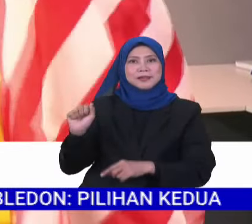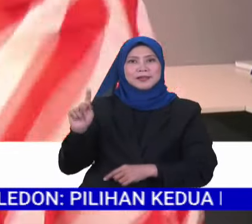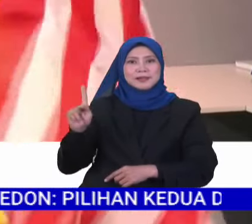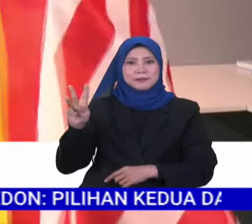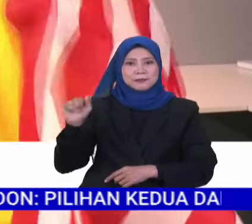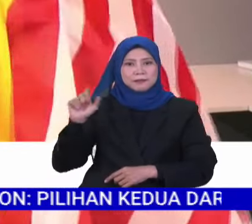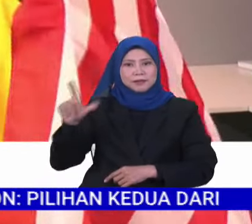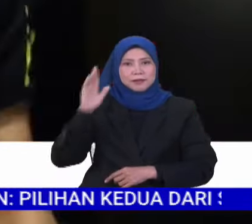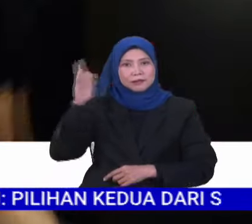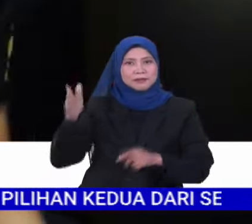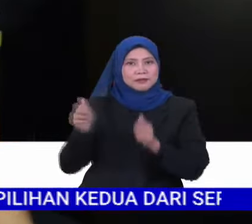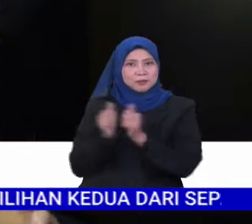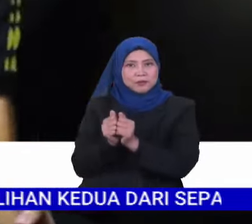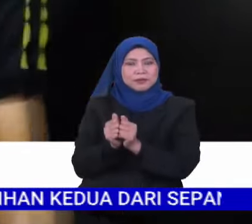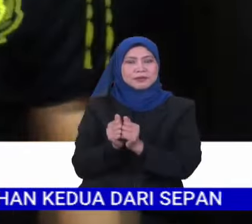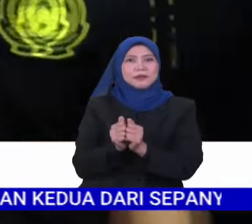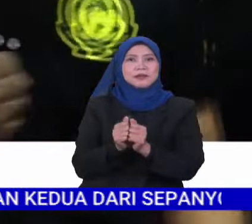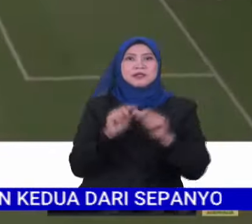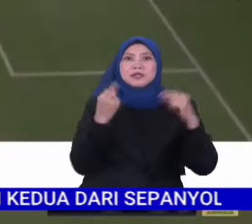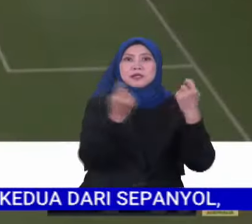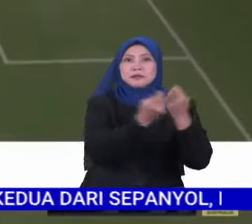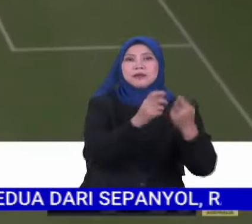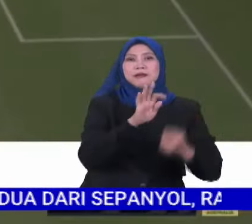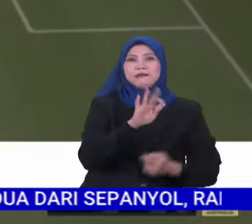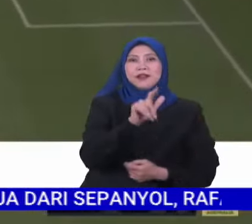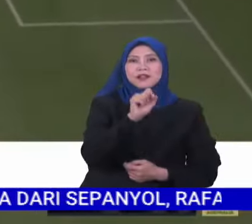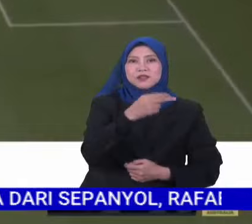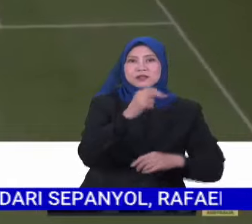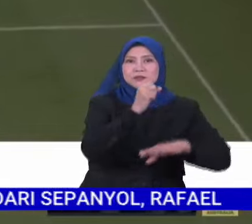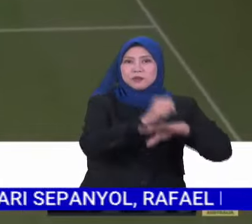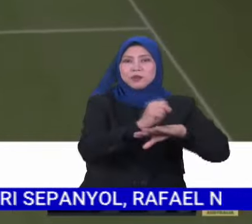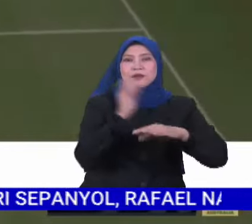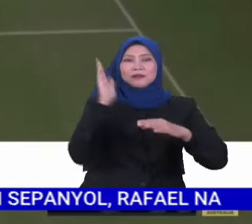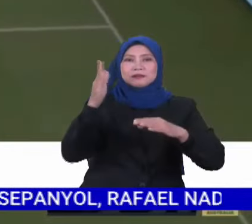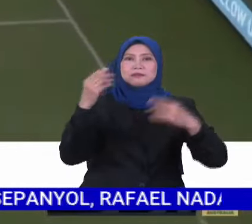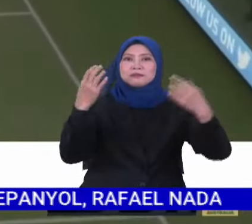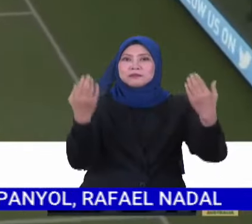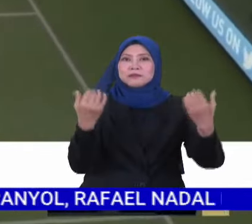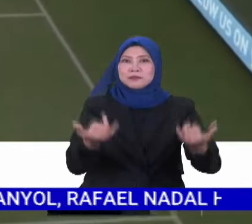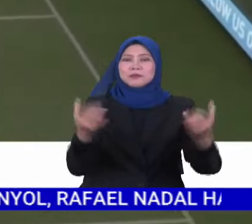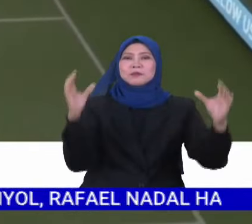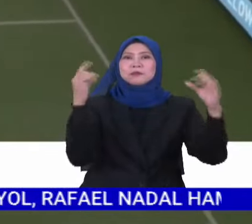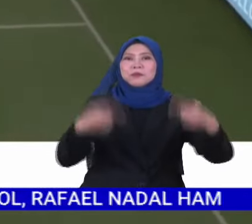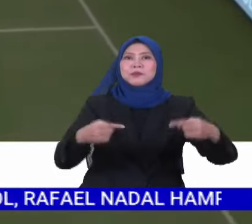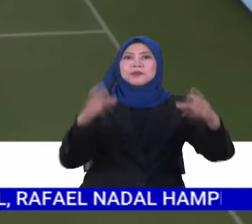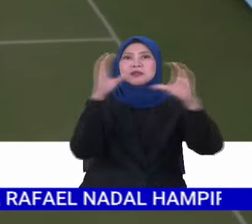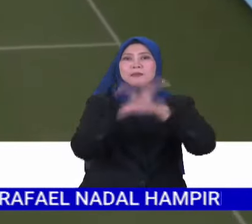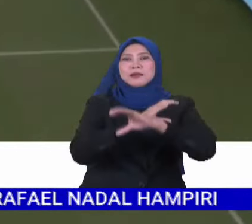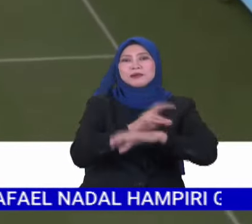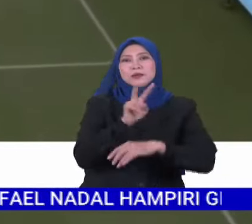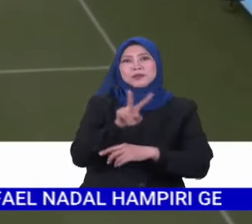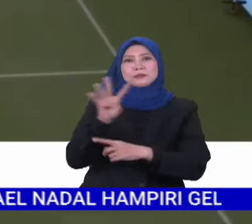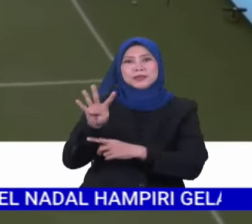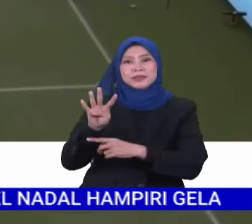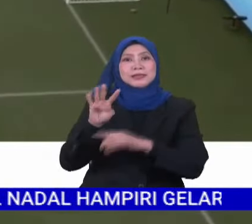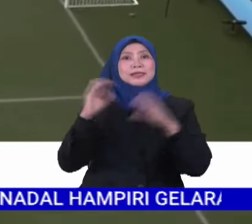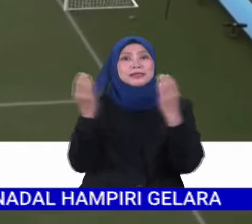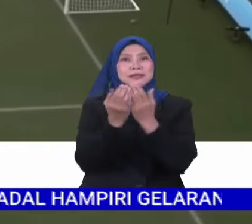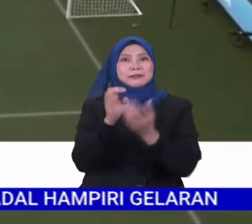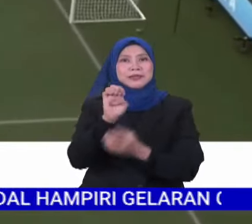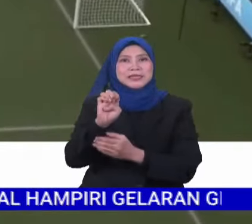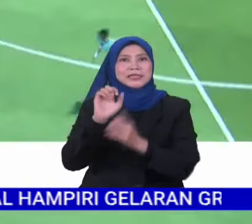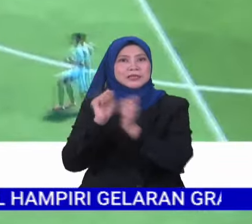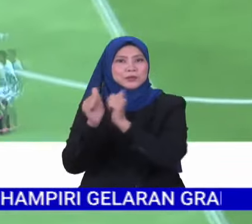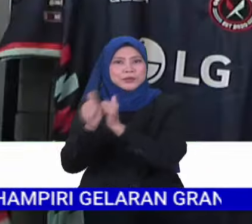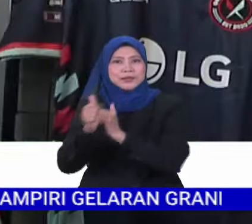abdurrafi akan bergandengan dengan pasukan flash dari Singapura untuk membawa cabaran Asia bersaing dengan 24 klub isukan